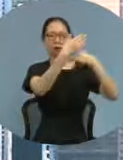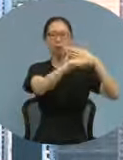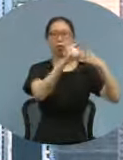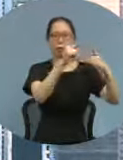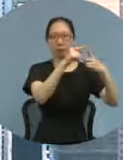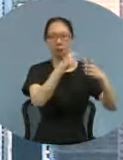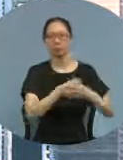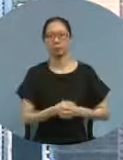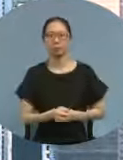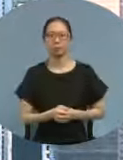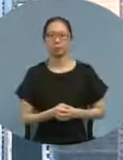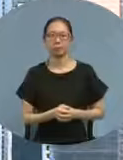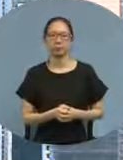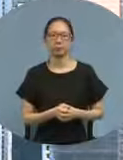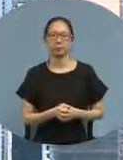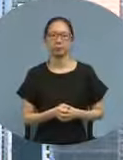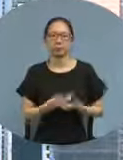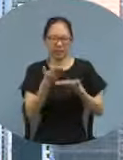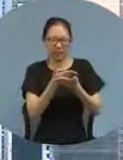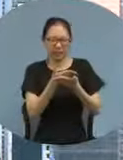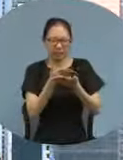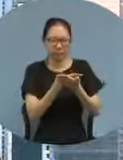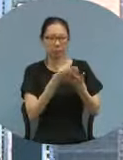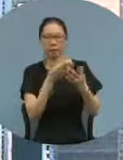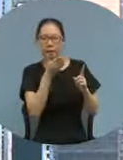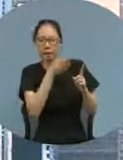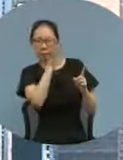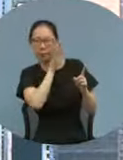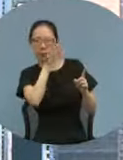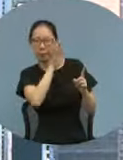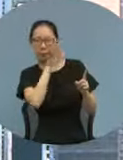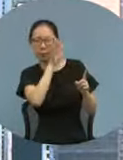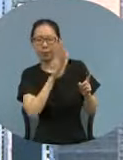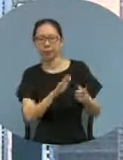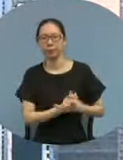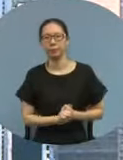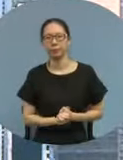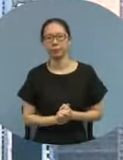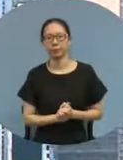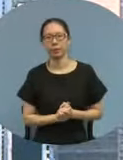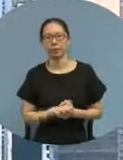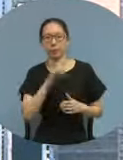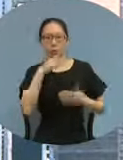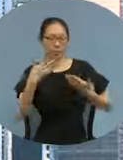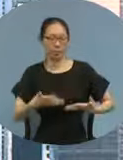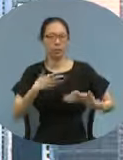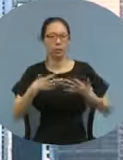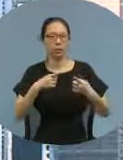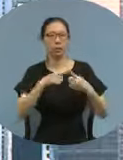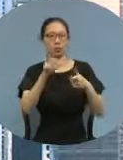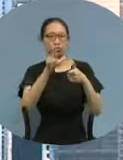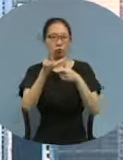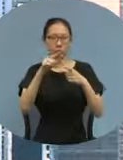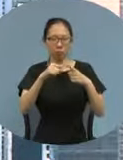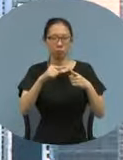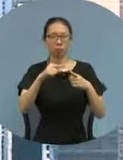是外國的人士呢都嘗試去轉移陣線、轉移視線，就形容咧係一啲